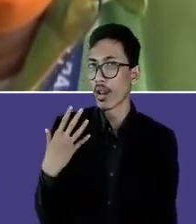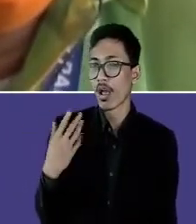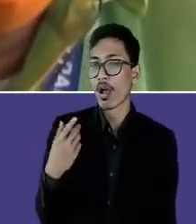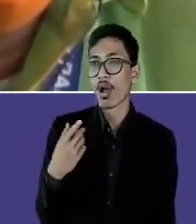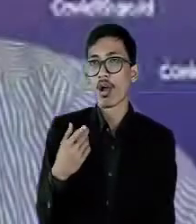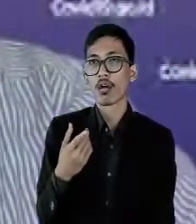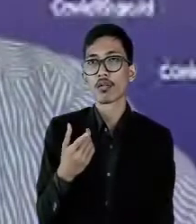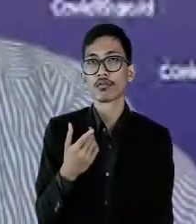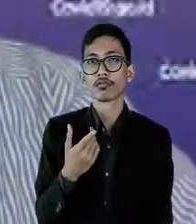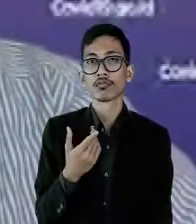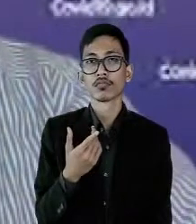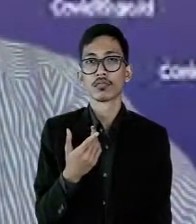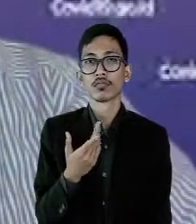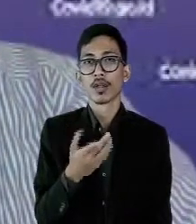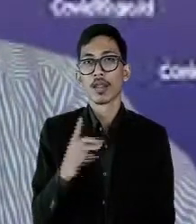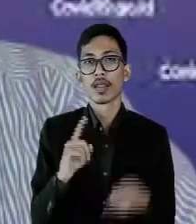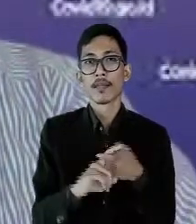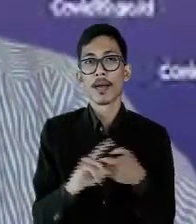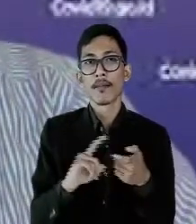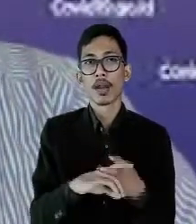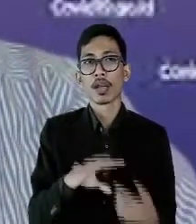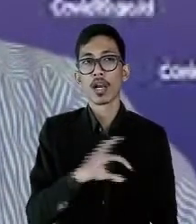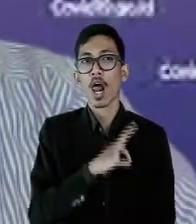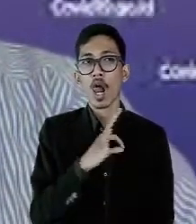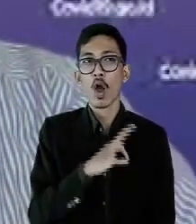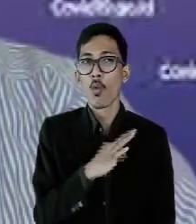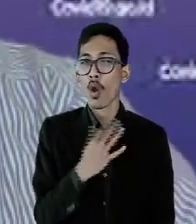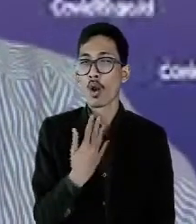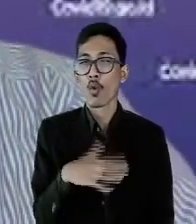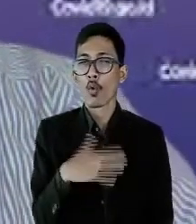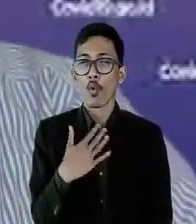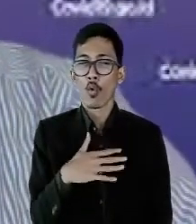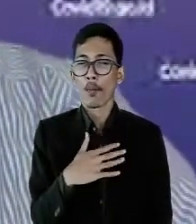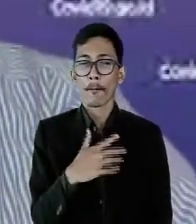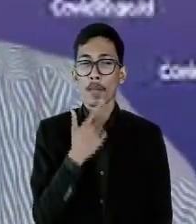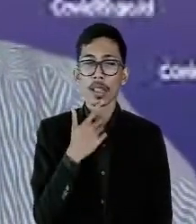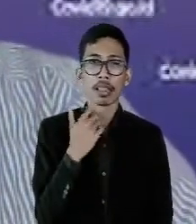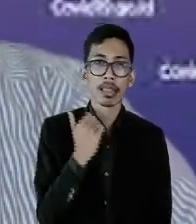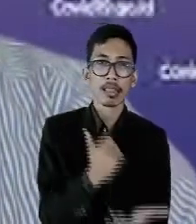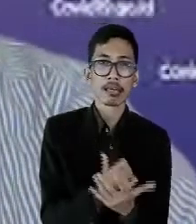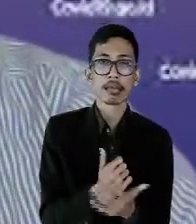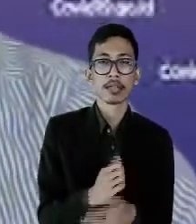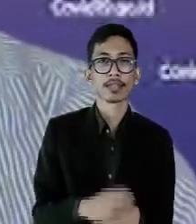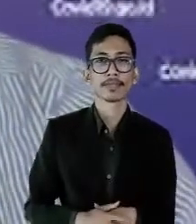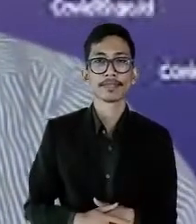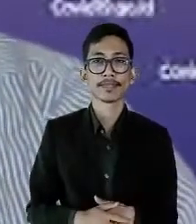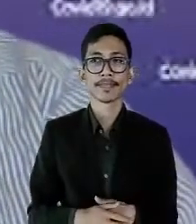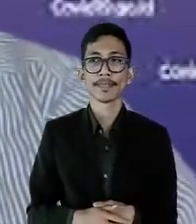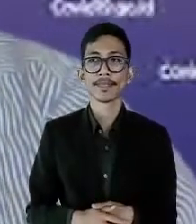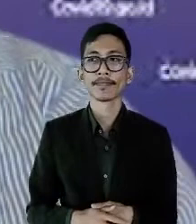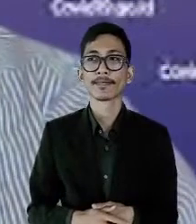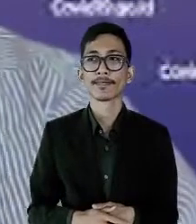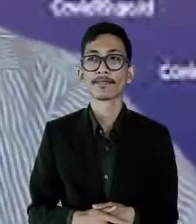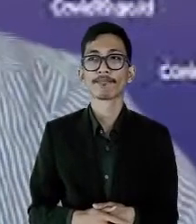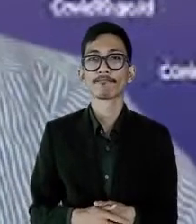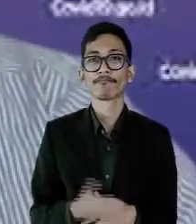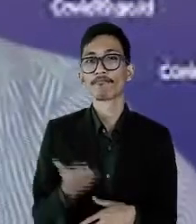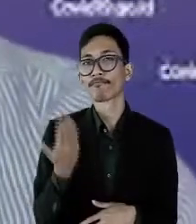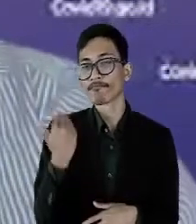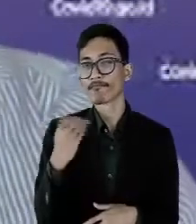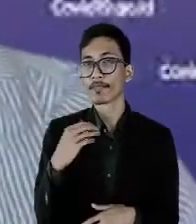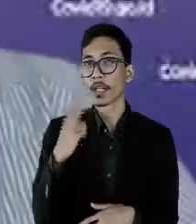pentingnya teman-teman di relawan ya untuk turun di lapangan dan saat ini saya mengajak kita semua untuk